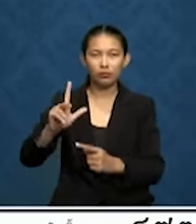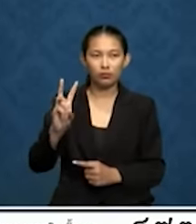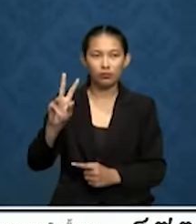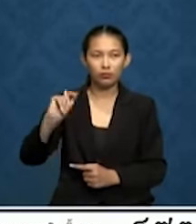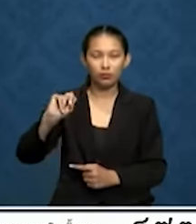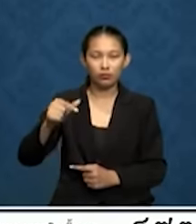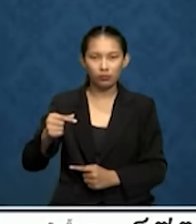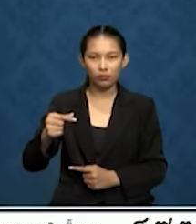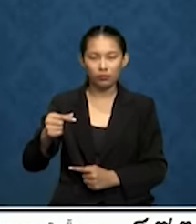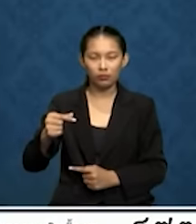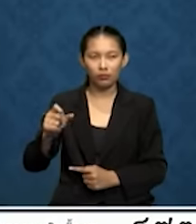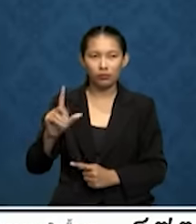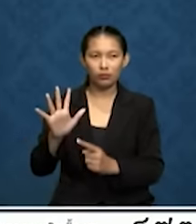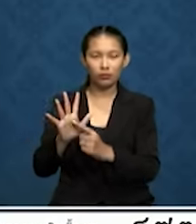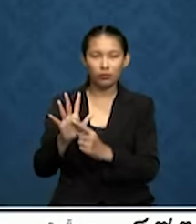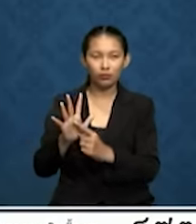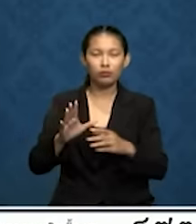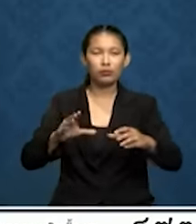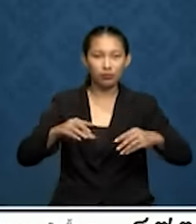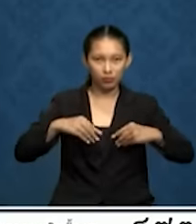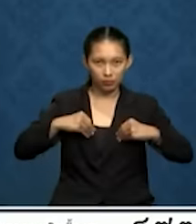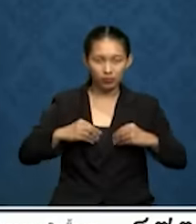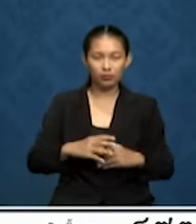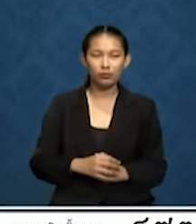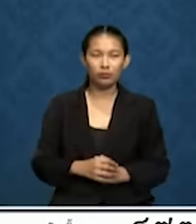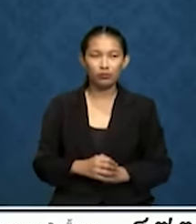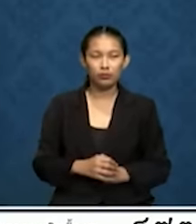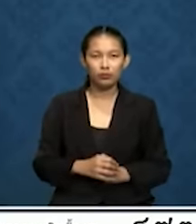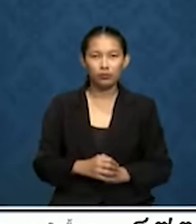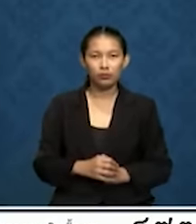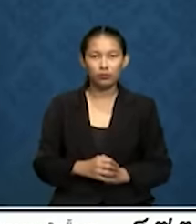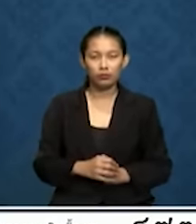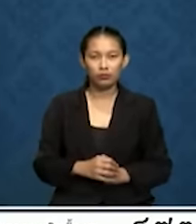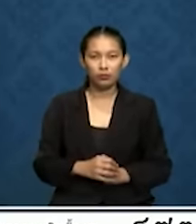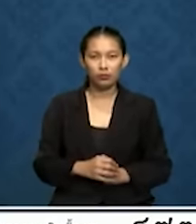ศักดิ์เร่งไพบูลย์วง เห็นชอบครับ